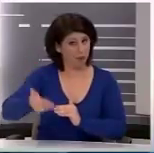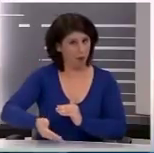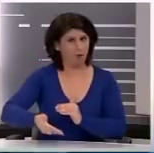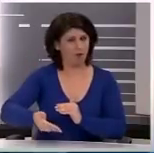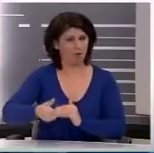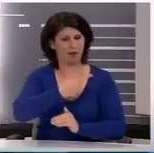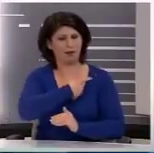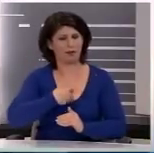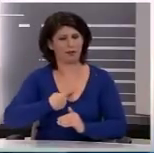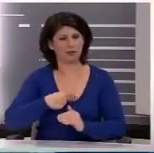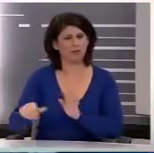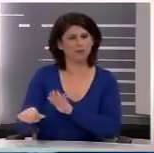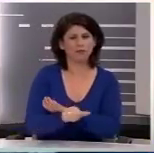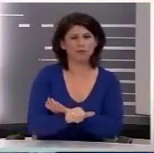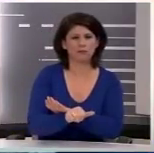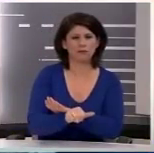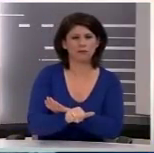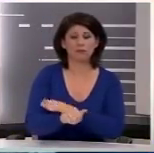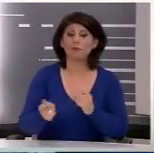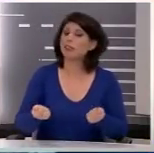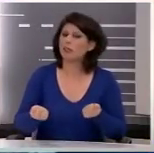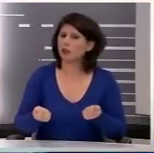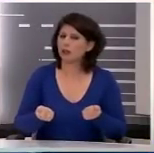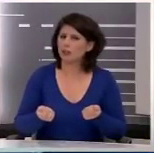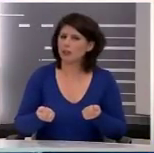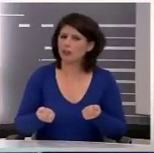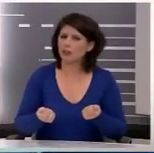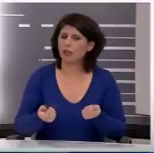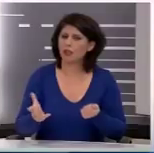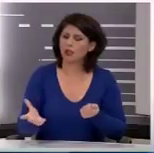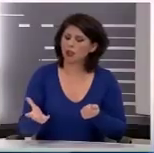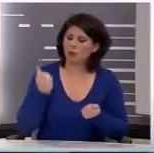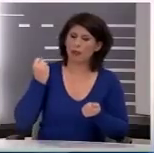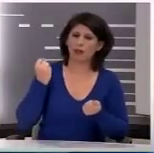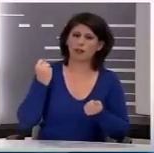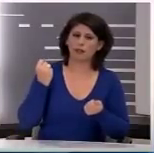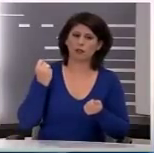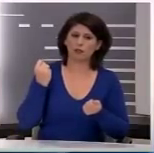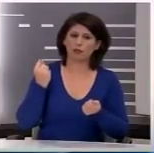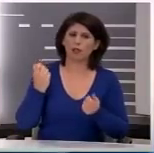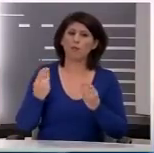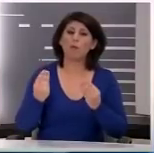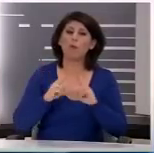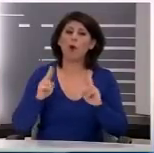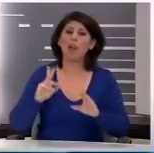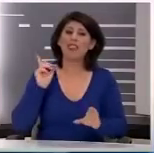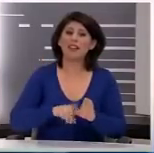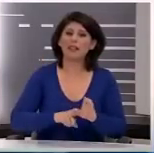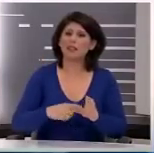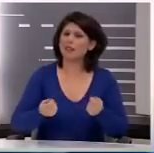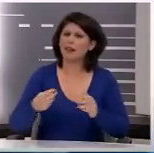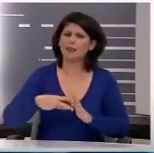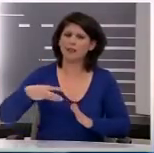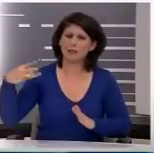το επανέφερε στο καθεστώς. Τι γινόταν? Το παρακρατούσαν οι πολυεθνικές. Τι έκαναν οι